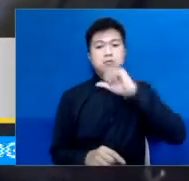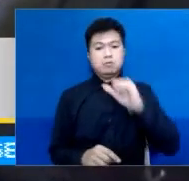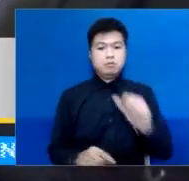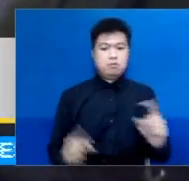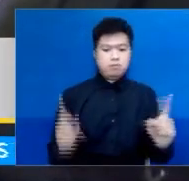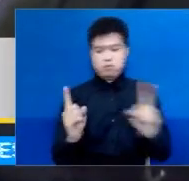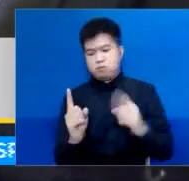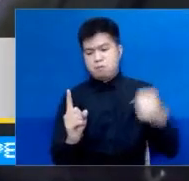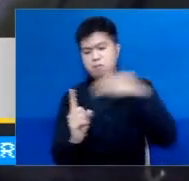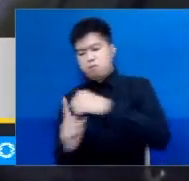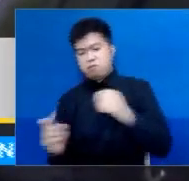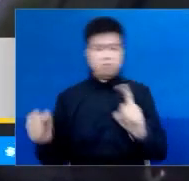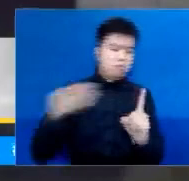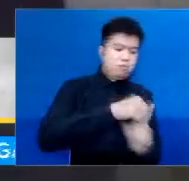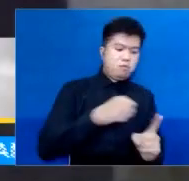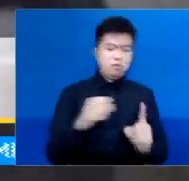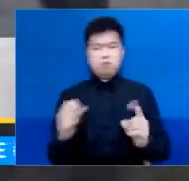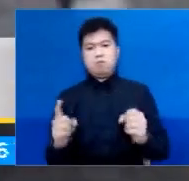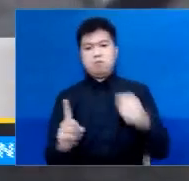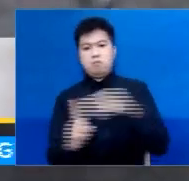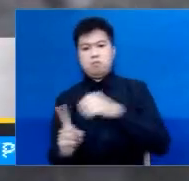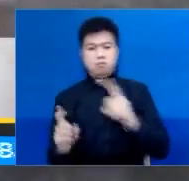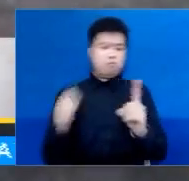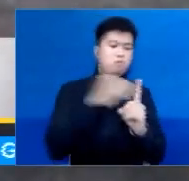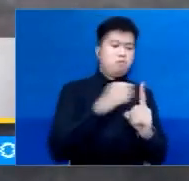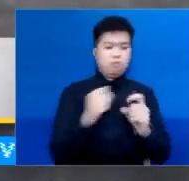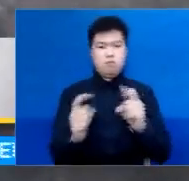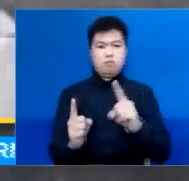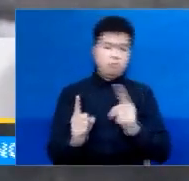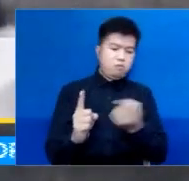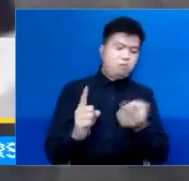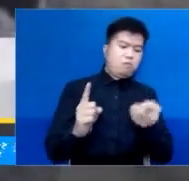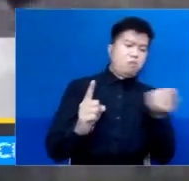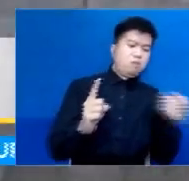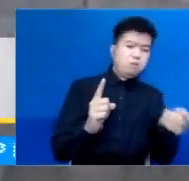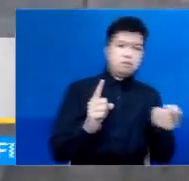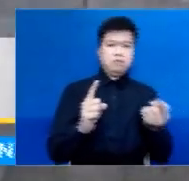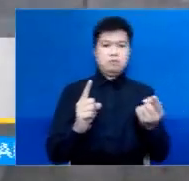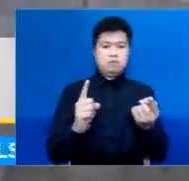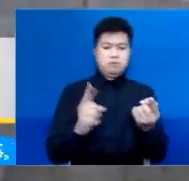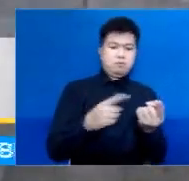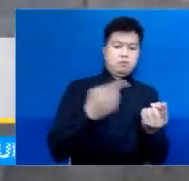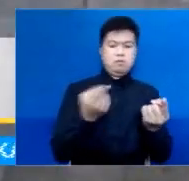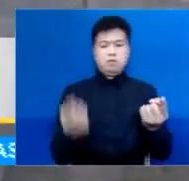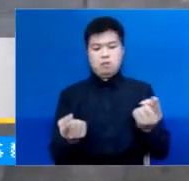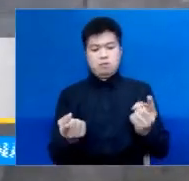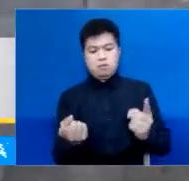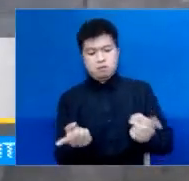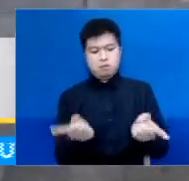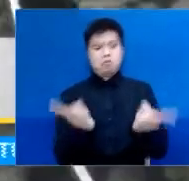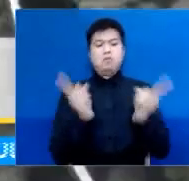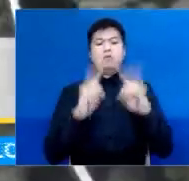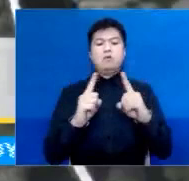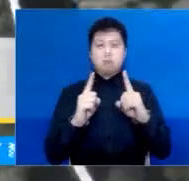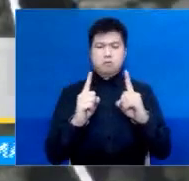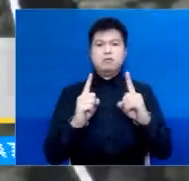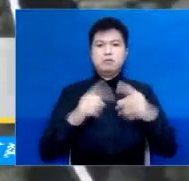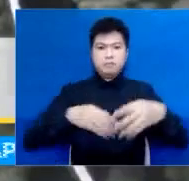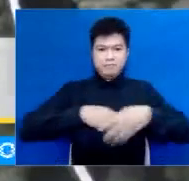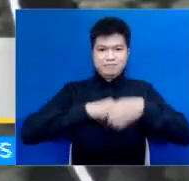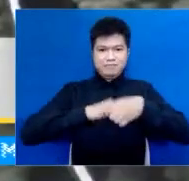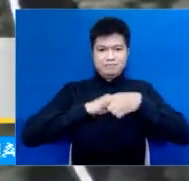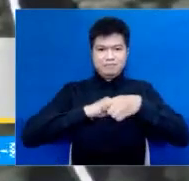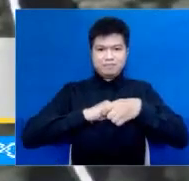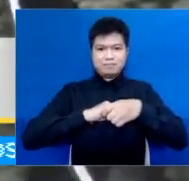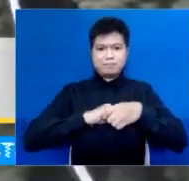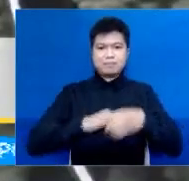bago magpagulong-gulong sa semento. Nang mahimasmasan, tumayo ang dalawang lalaki at nagkamayan. Huli na nang dumating